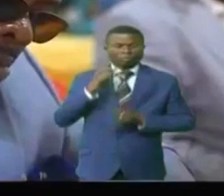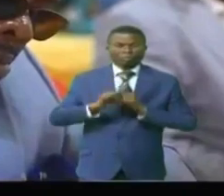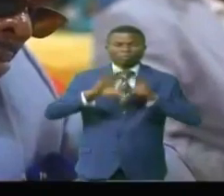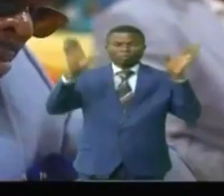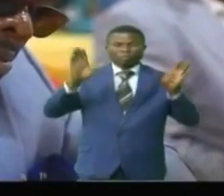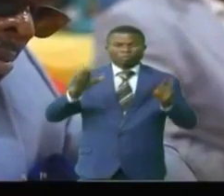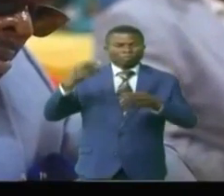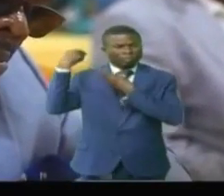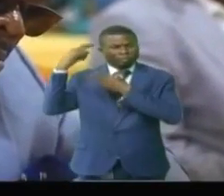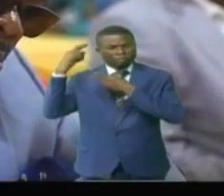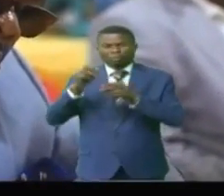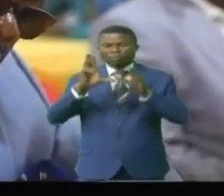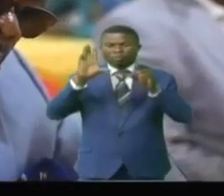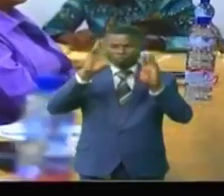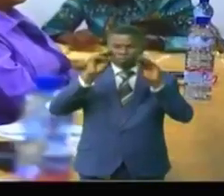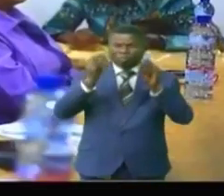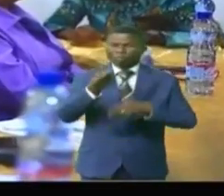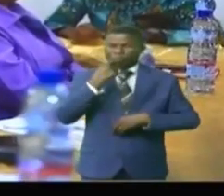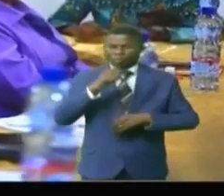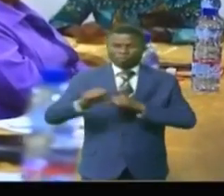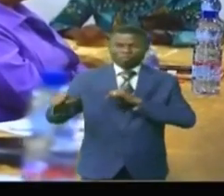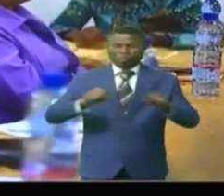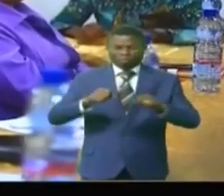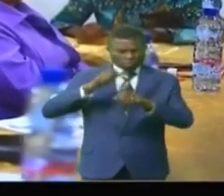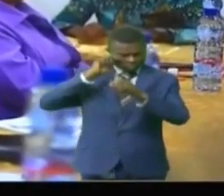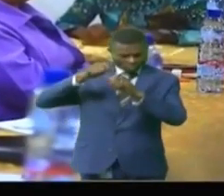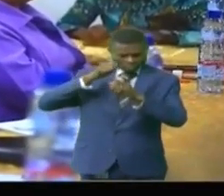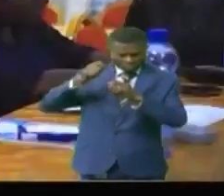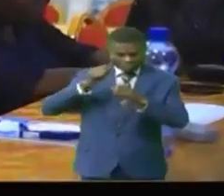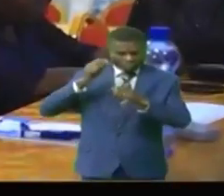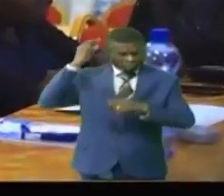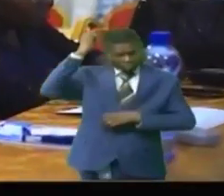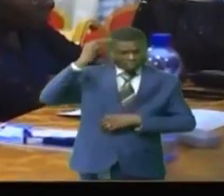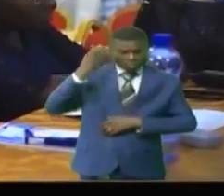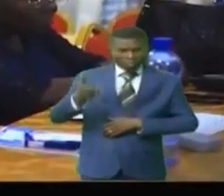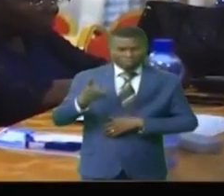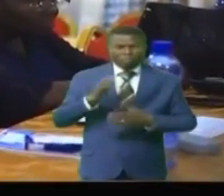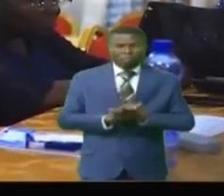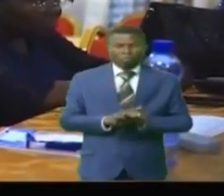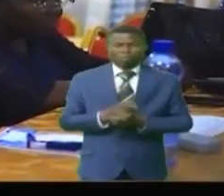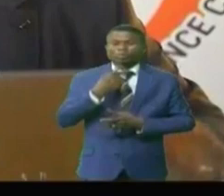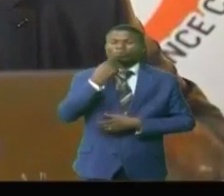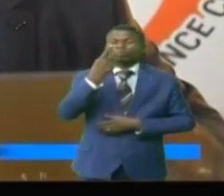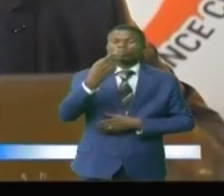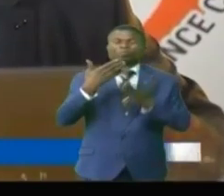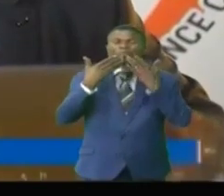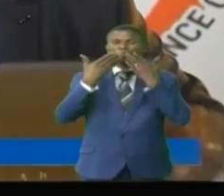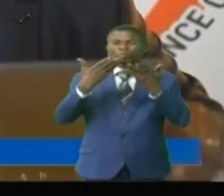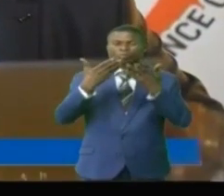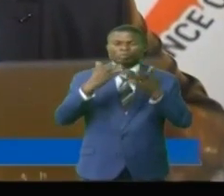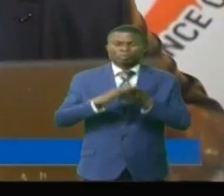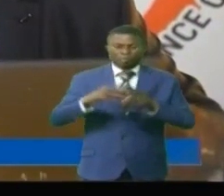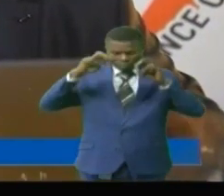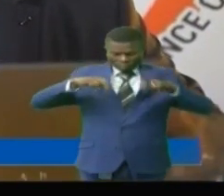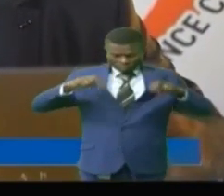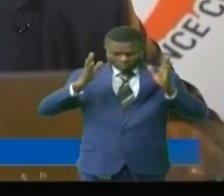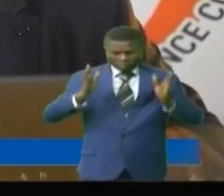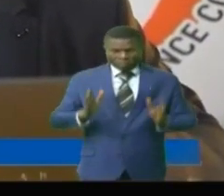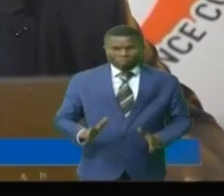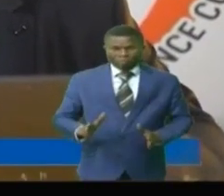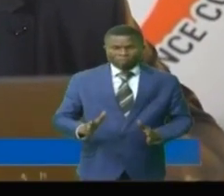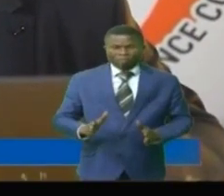la radiopharmacie et les tests radio-immunologiques. Je veux remercier les chercheurs,